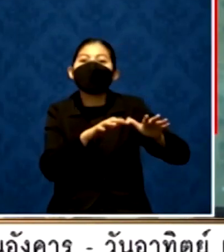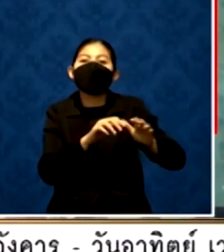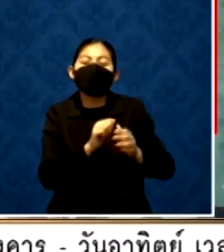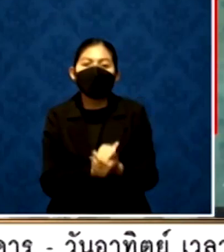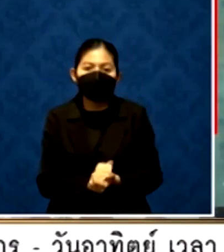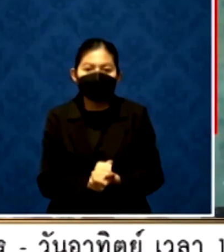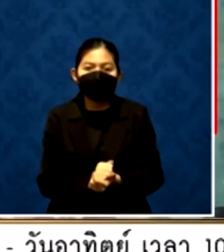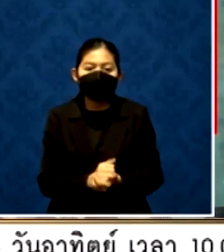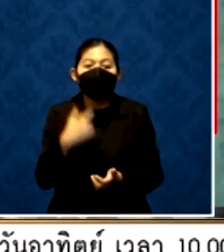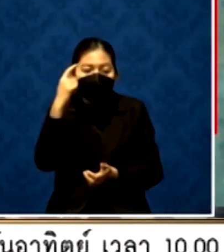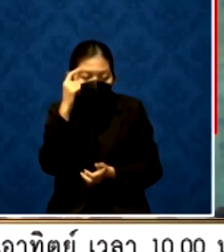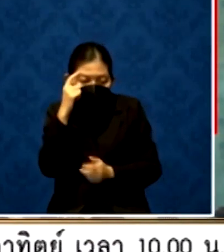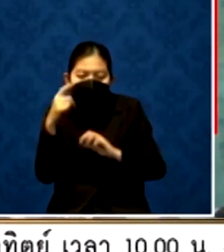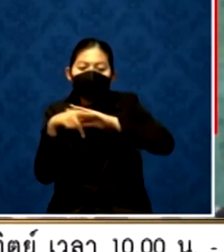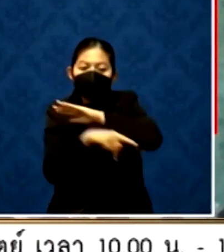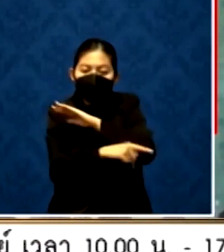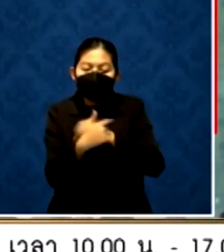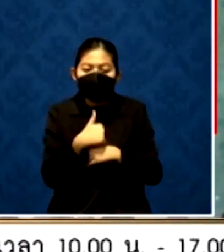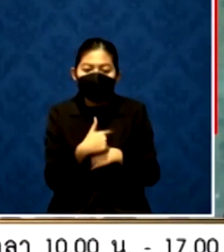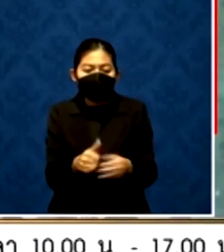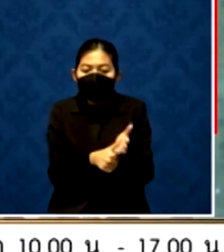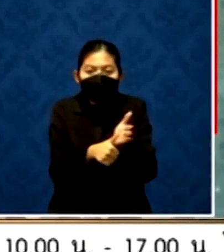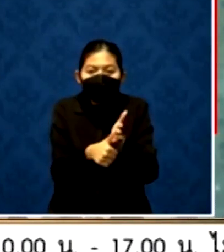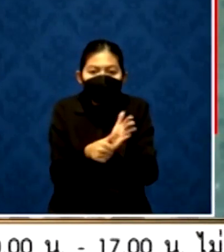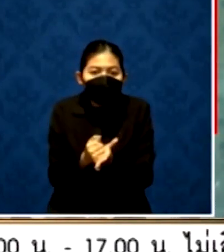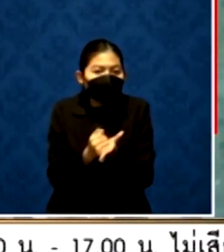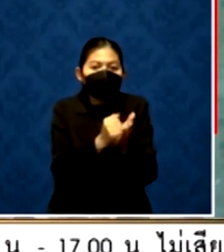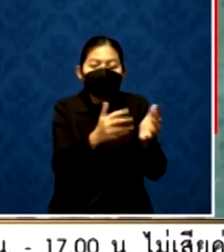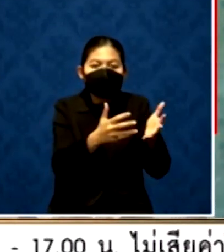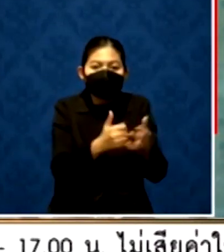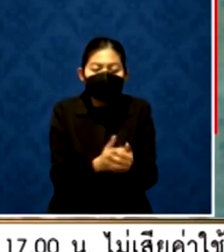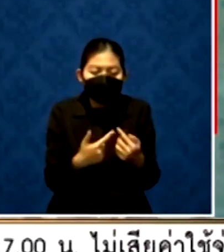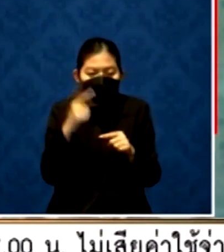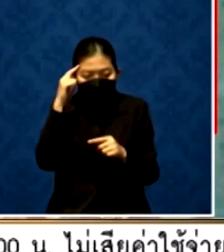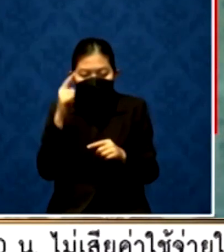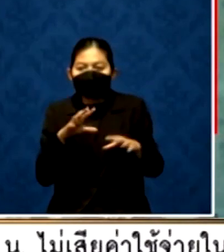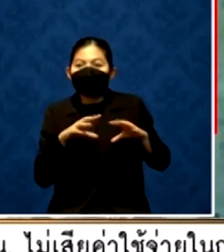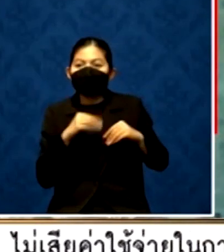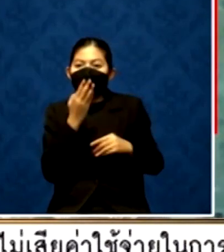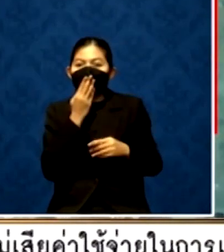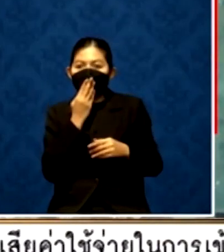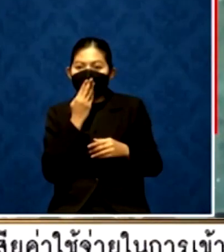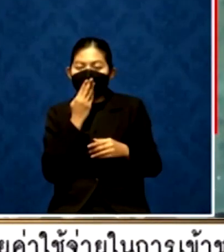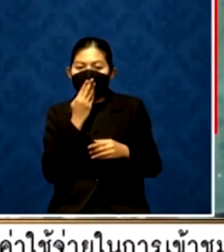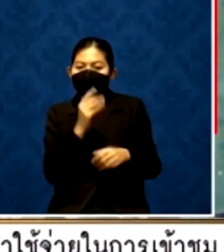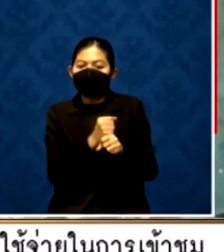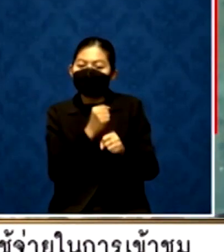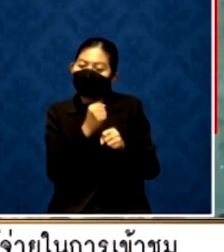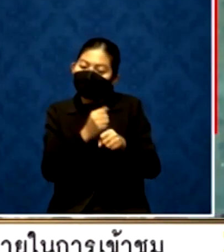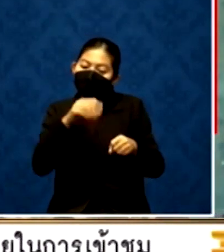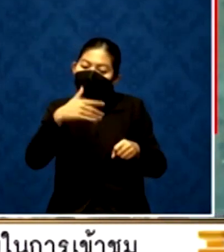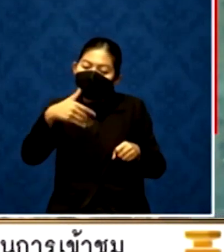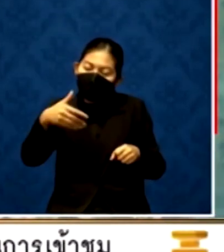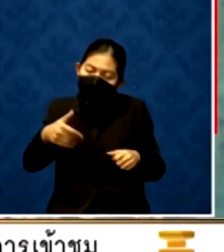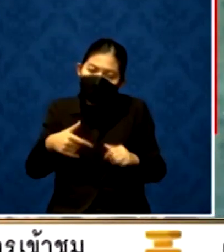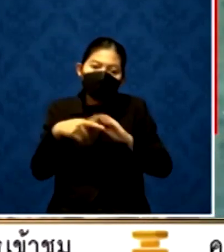มสั่นคลอนแล้วนะมีคนไปถามนายกบอกว่าผลการอภิปรายเที่ยวนี้จะมีการปรับคณะรัฐมนตรีไหมนายกบอกยังไม่ปรับ